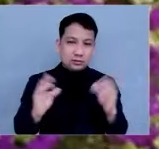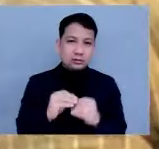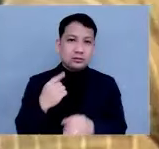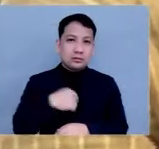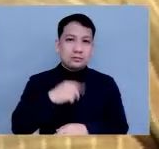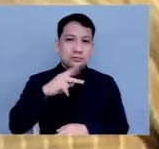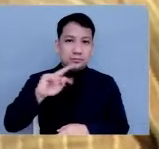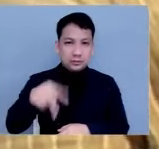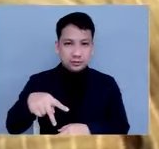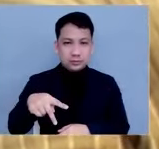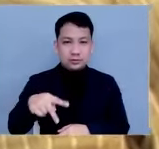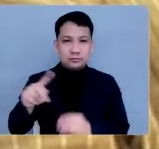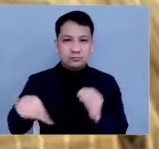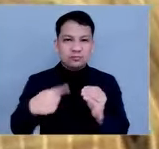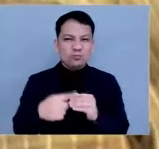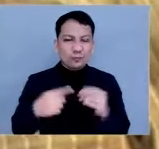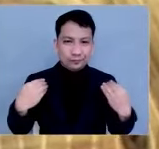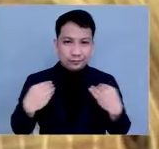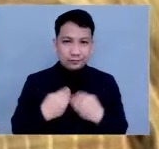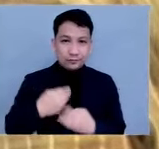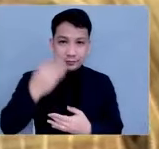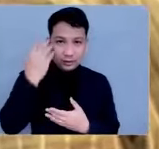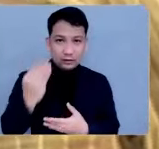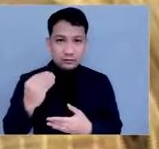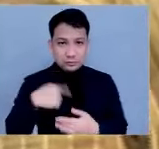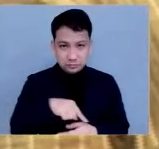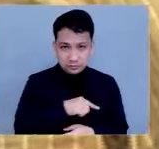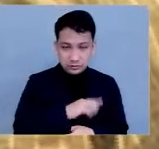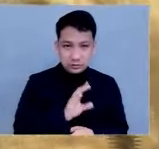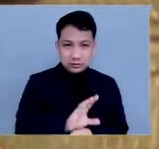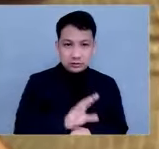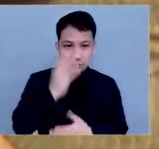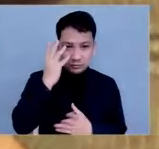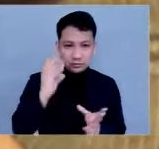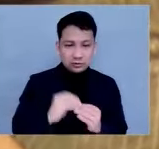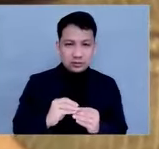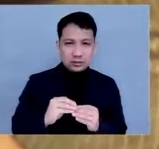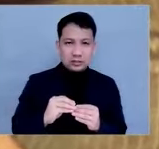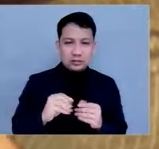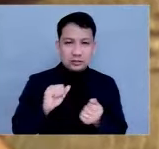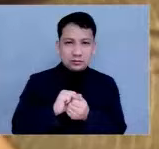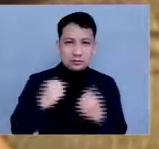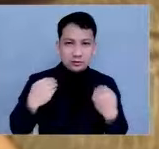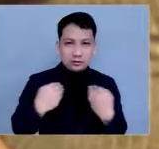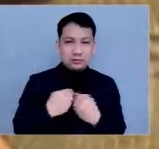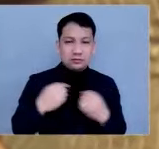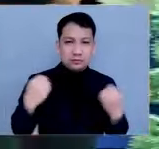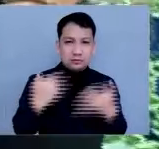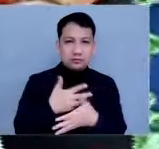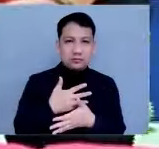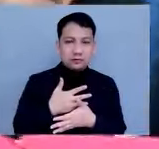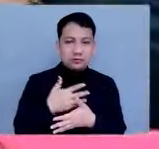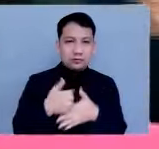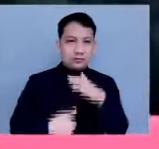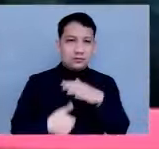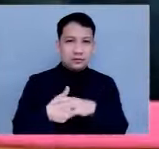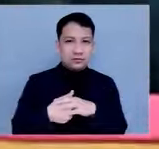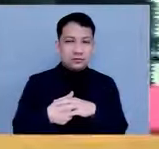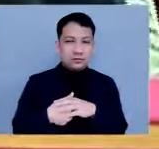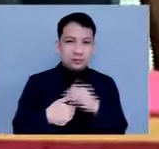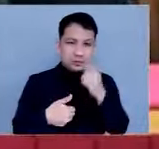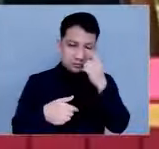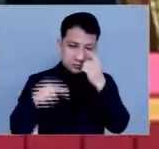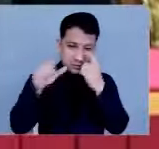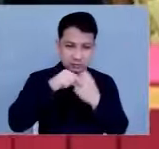PNP kung sino ang nasabing membro, pero may mga kasamaan daw siya sa Angels of Death na natakot lang lumantad. Inaalam pa ng